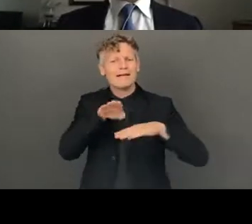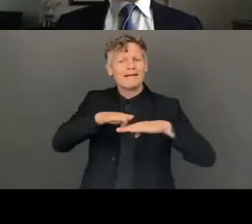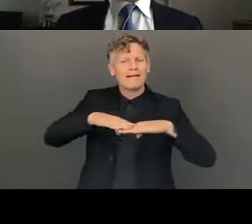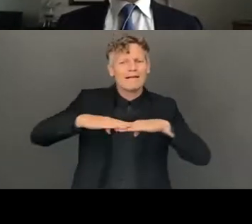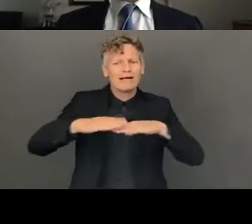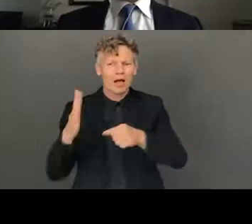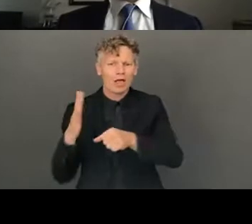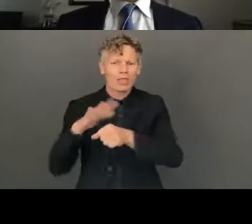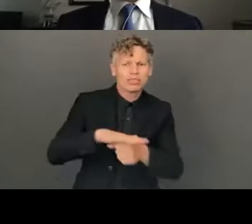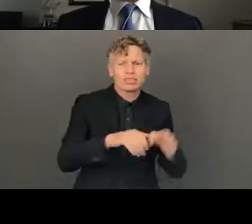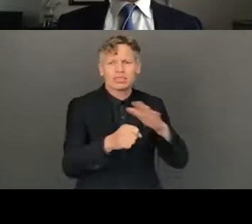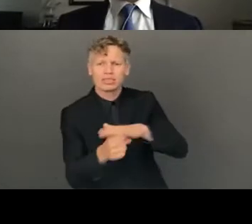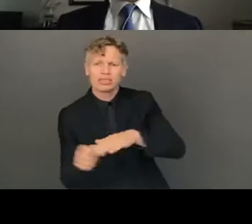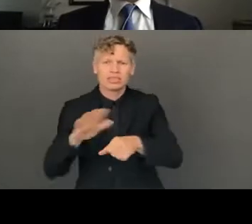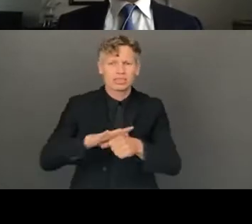restent